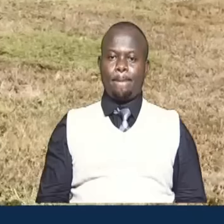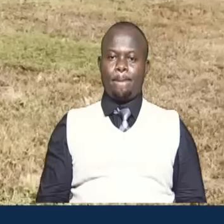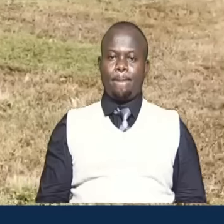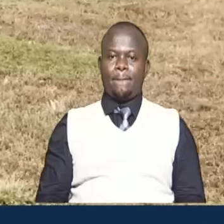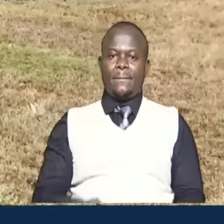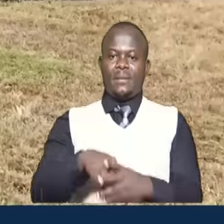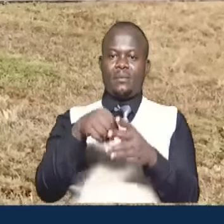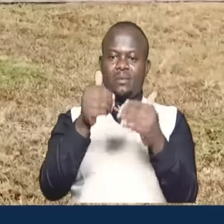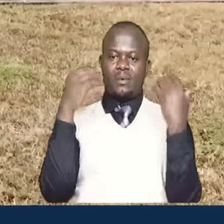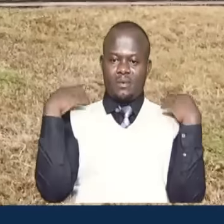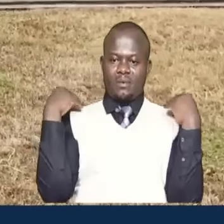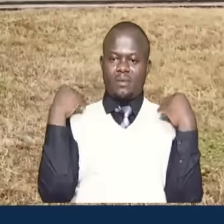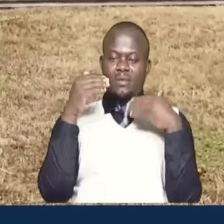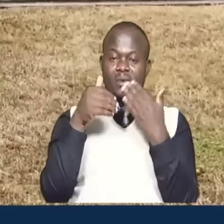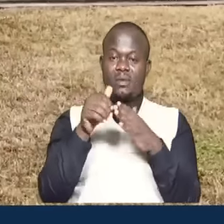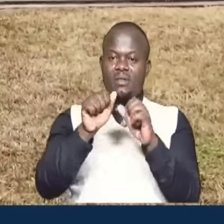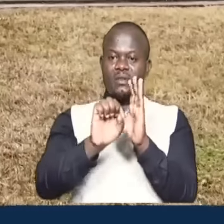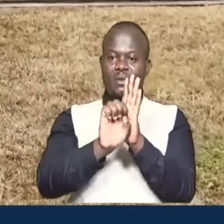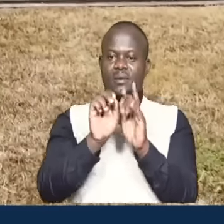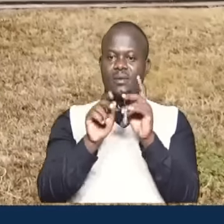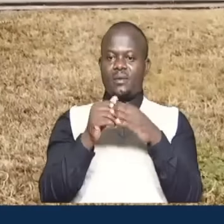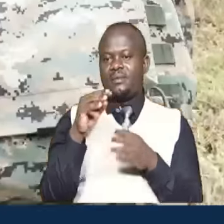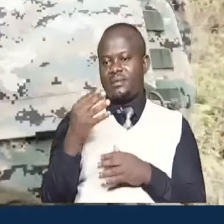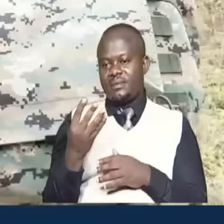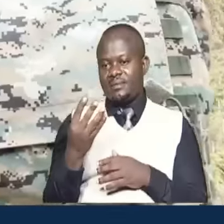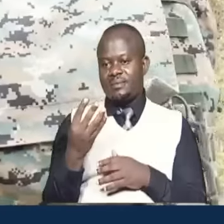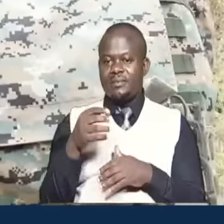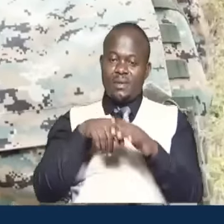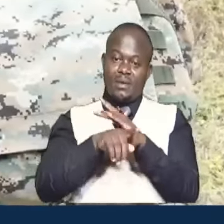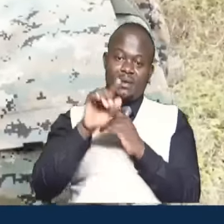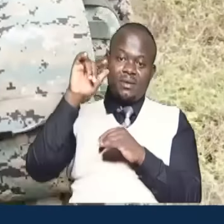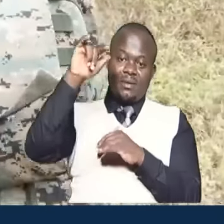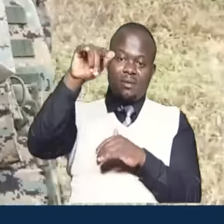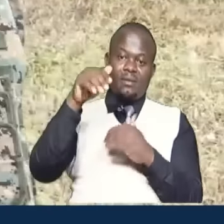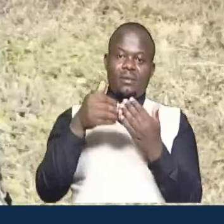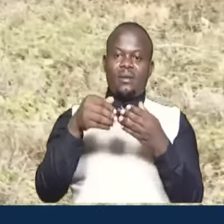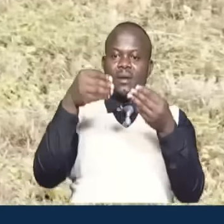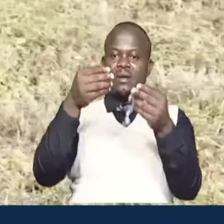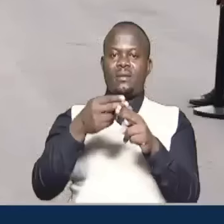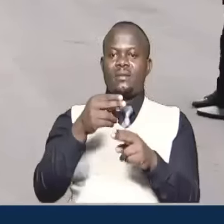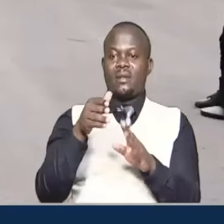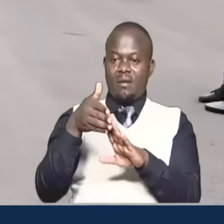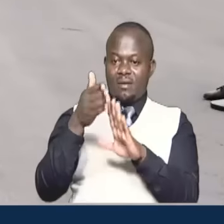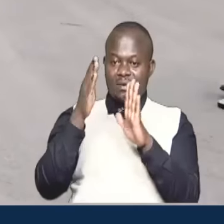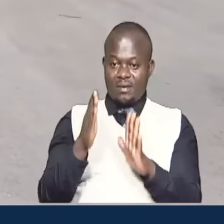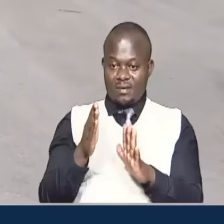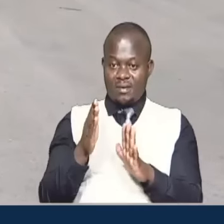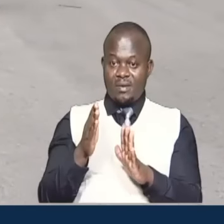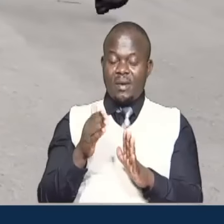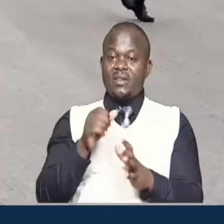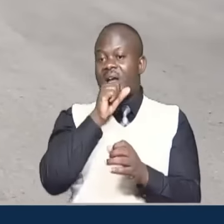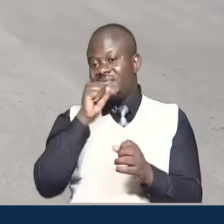Muri uyu mwitozo ngiro hafashwe urugero rw'abantu bane binjiye ku kibuga cy'indege cyahawe izina rya Haraka bitwaje